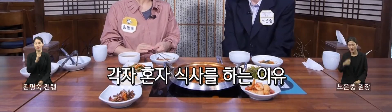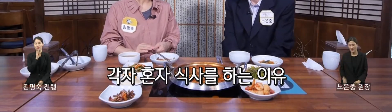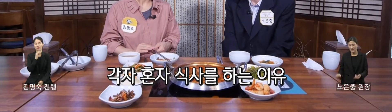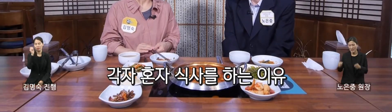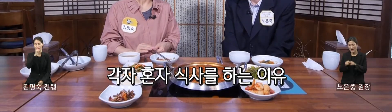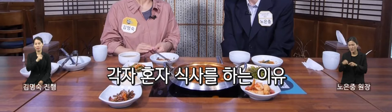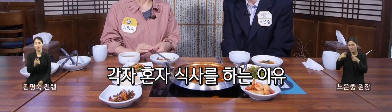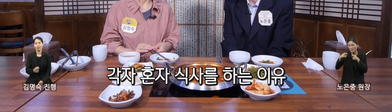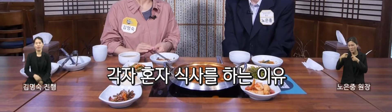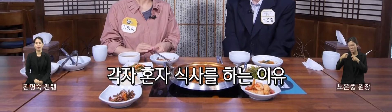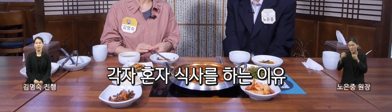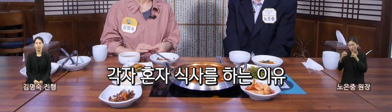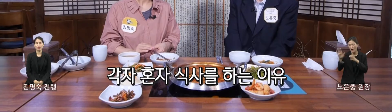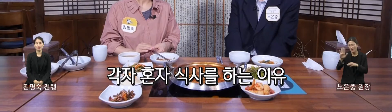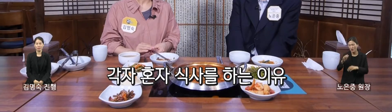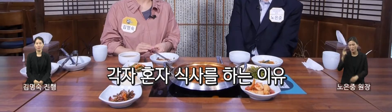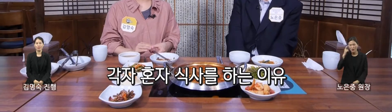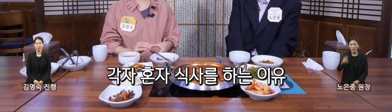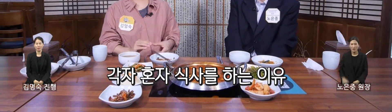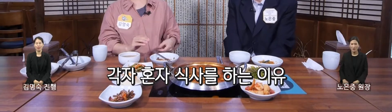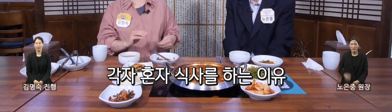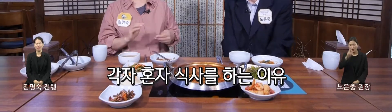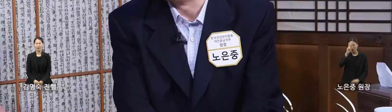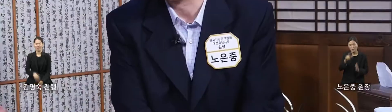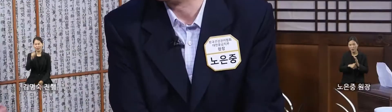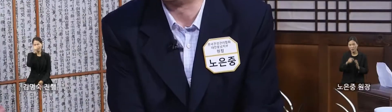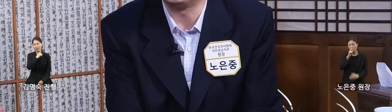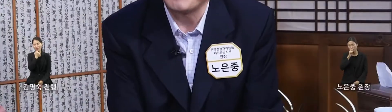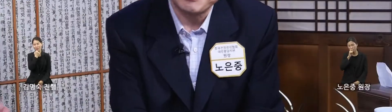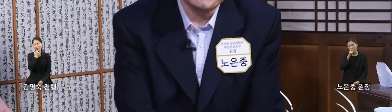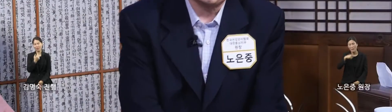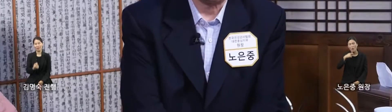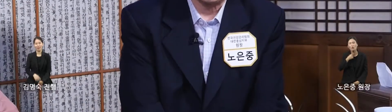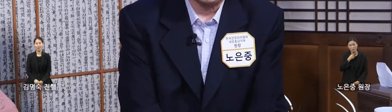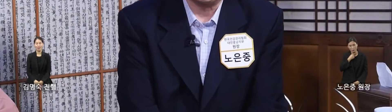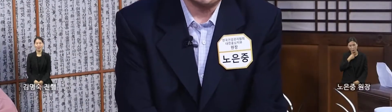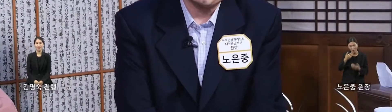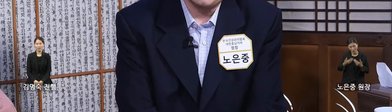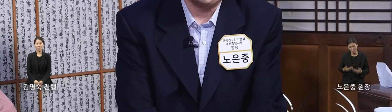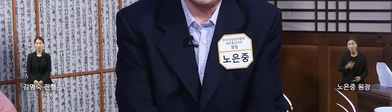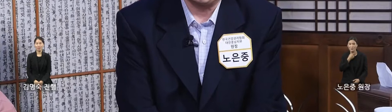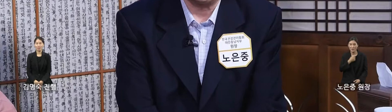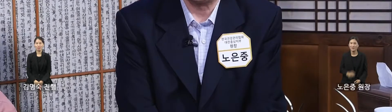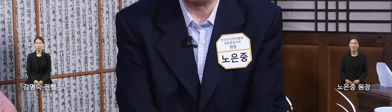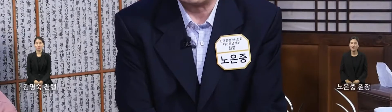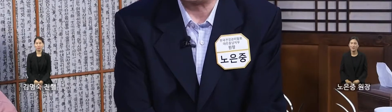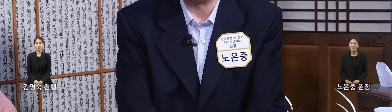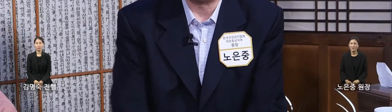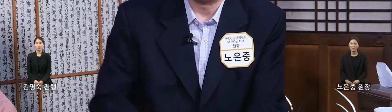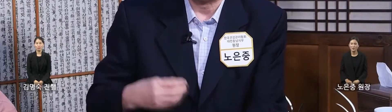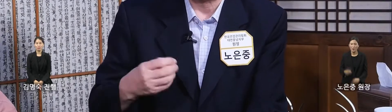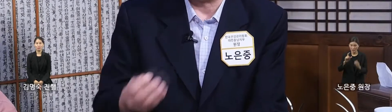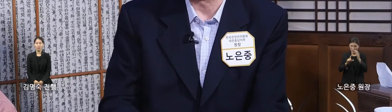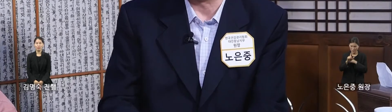점심 시간만이라도 말을 안 하고 싶으니까 아. 예. 이제 그러기도 하고 어떻게 보면 이제 오전에